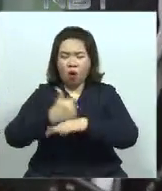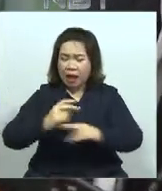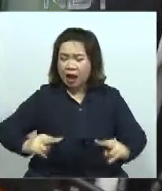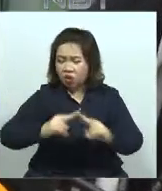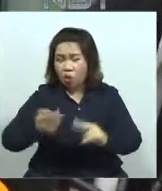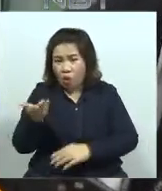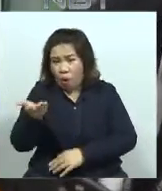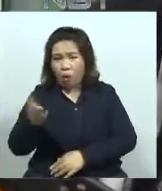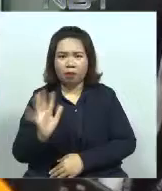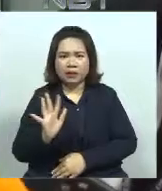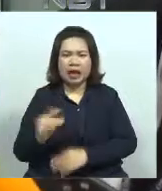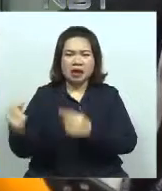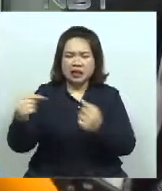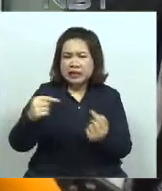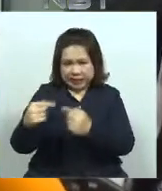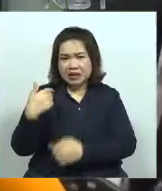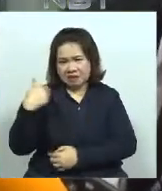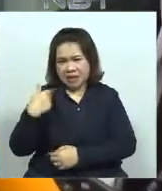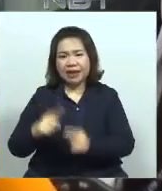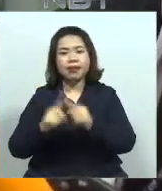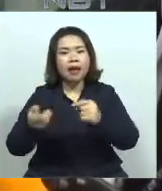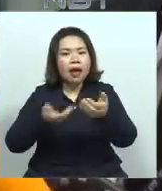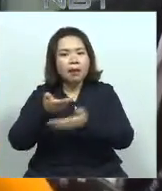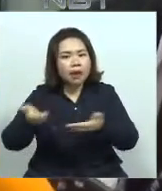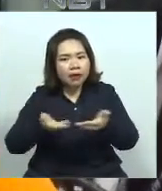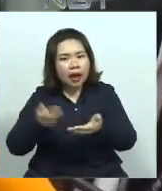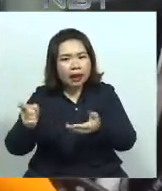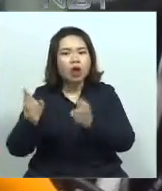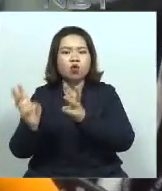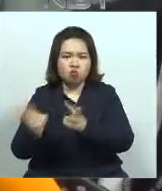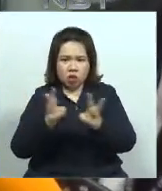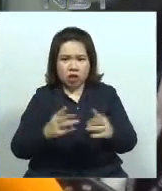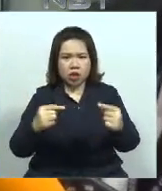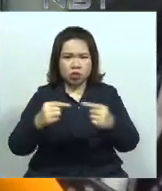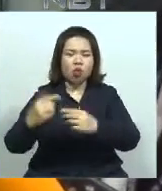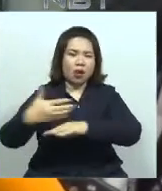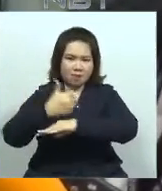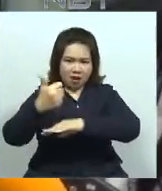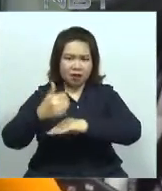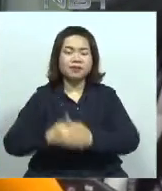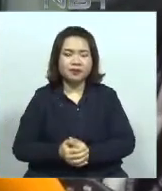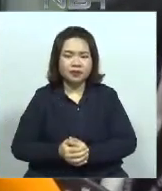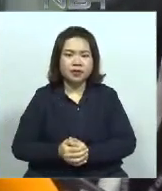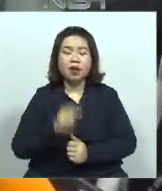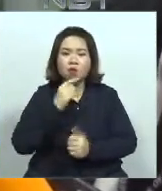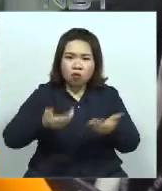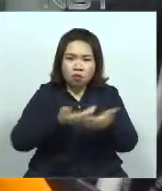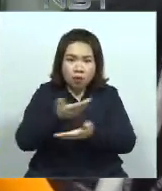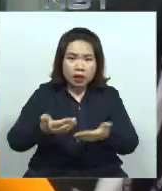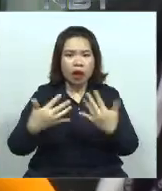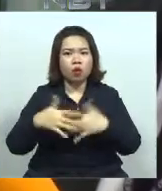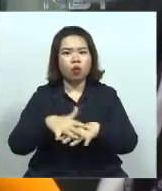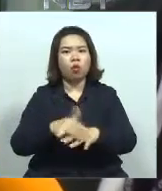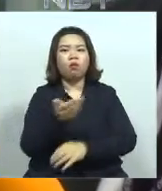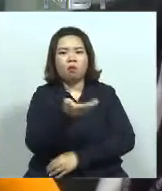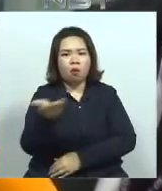จะมีการถกเถียงกันไปมาบ้างแต่การพิจารณาต้องเป็นไปตามวิถีทางการเมืองและการพิจารณาร่วมกันข